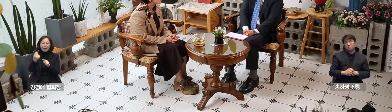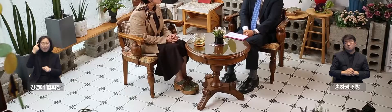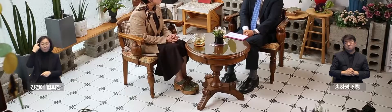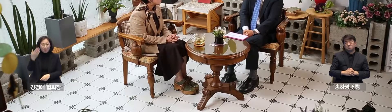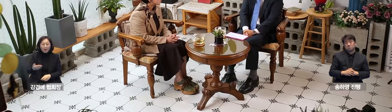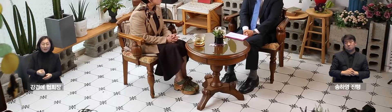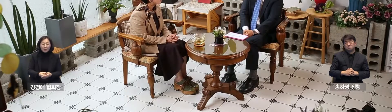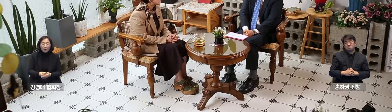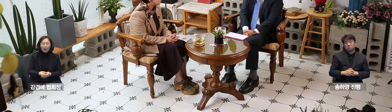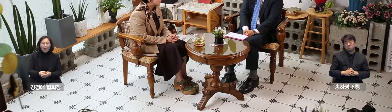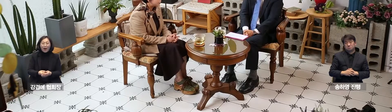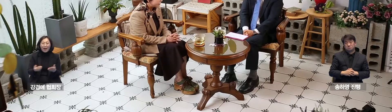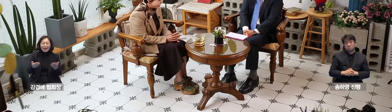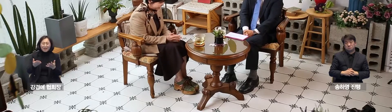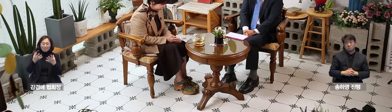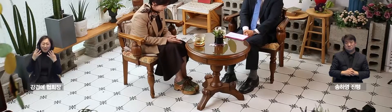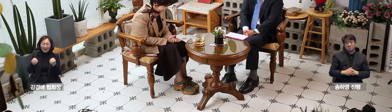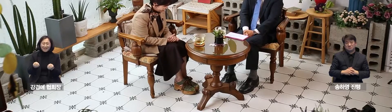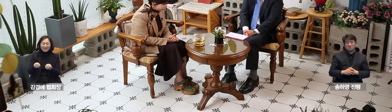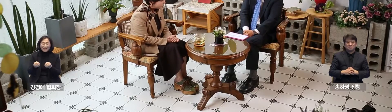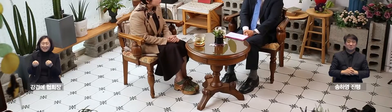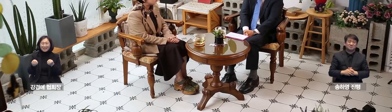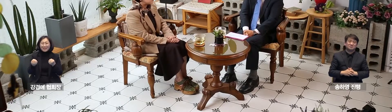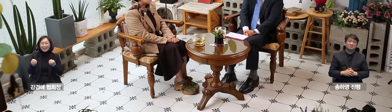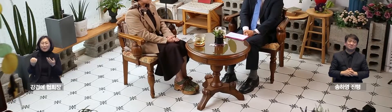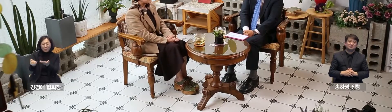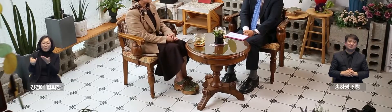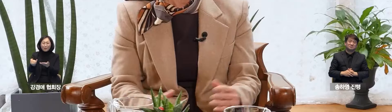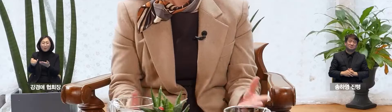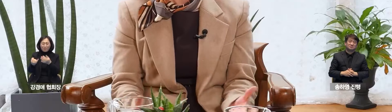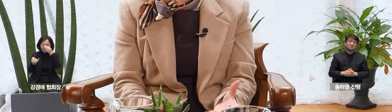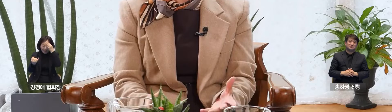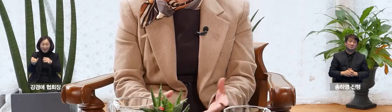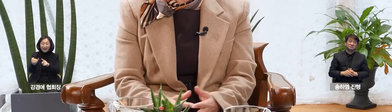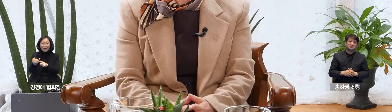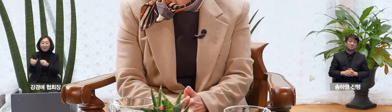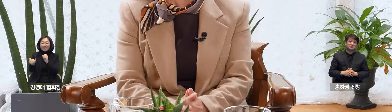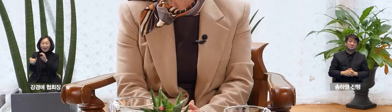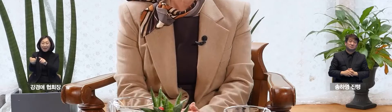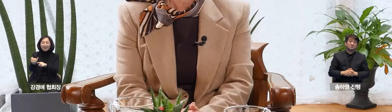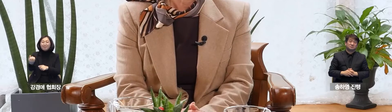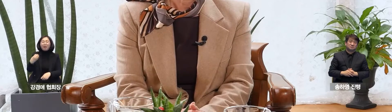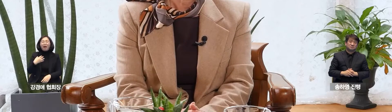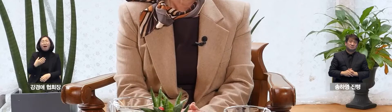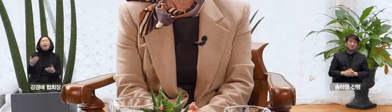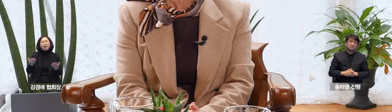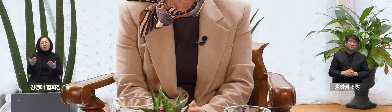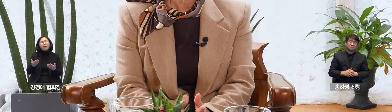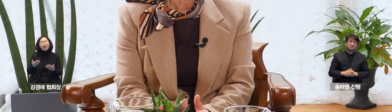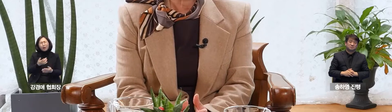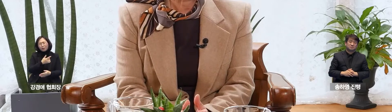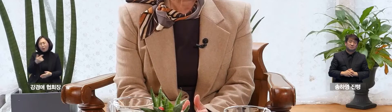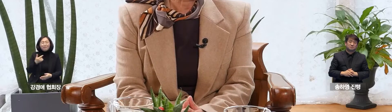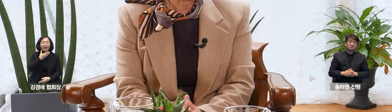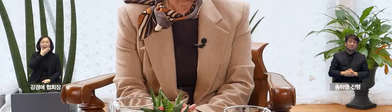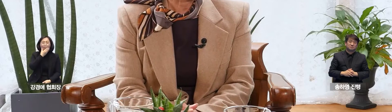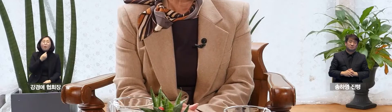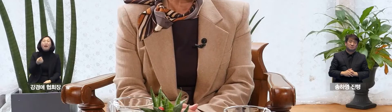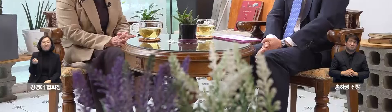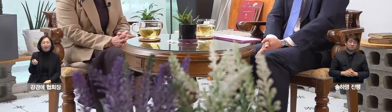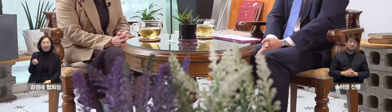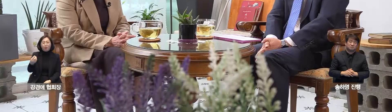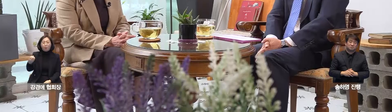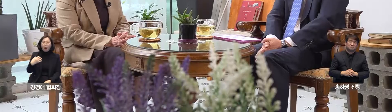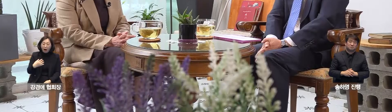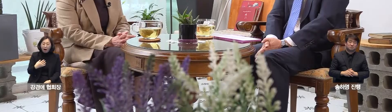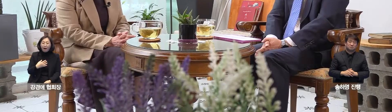너무 많이 시켜서 내가 미안한 것 같다고 했더니 일하는 것 자체가 너무 행복하다는 거에서 이런 분들을 써야 되지